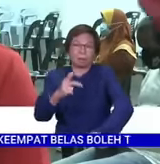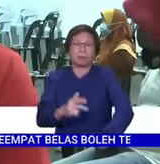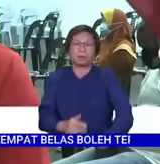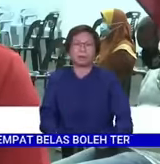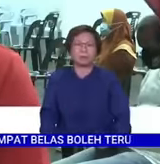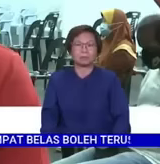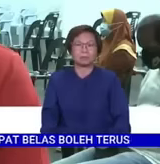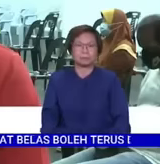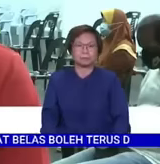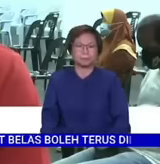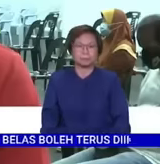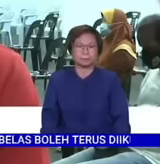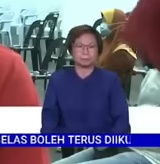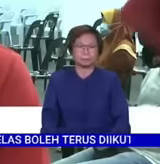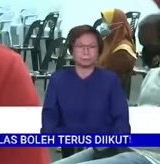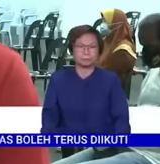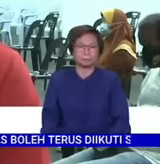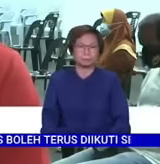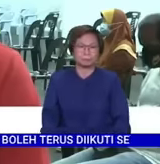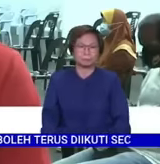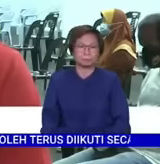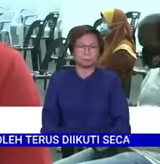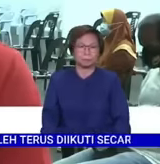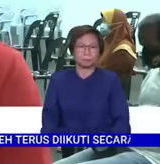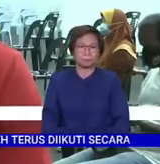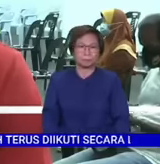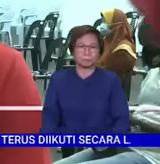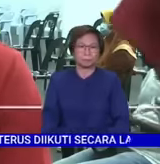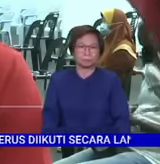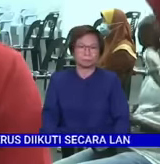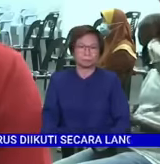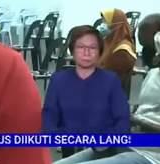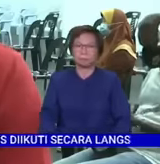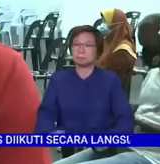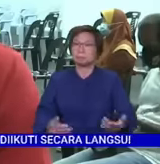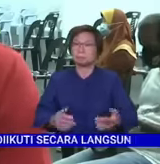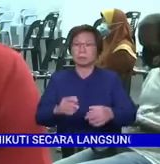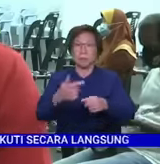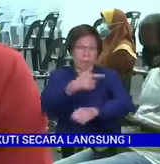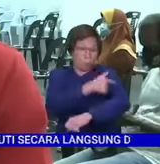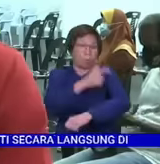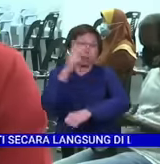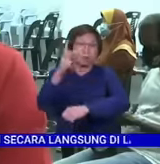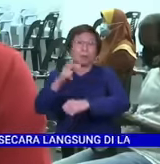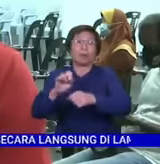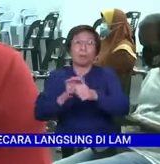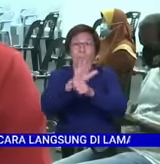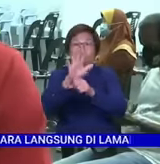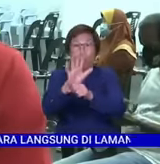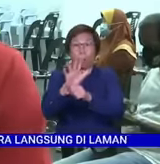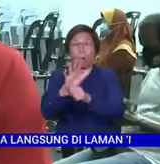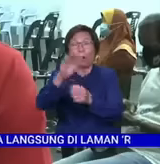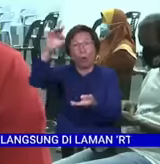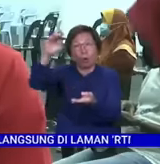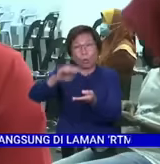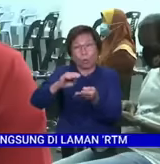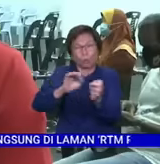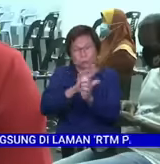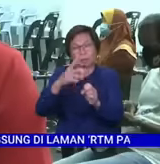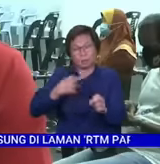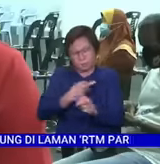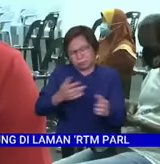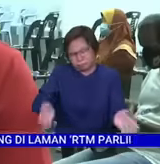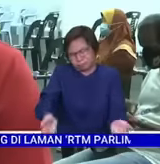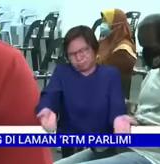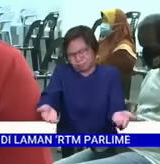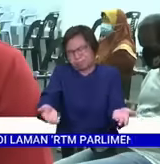mengurangkan kesan ataupun ketel kada kada kada kesan positif kau Gita harian kita membuatnya kita secara tidak langsung menggalakkan